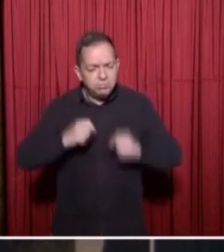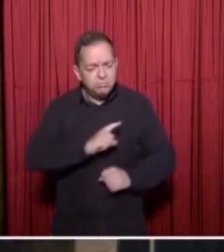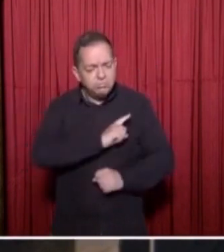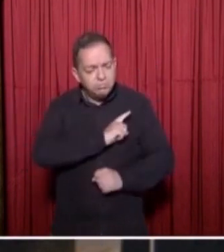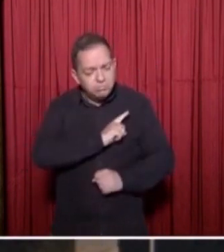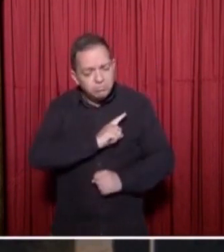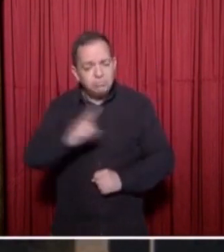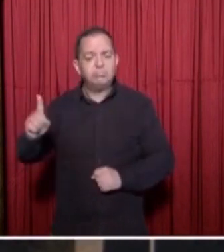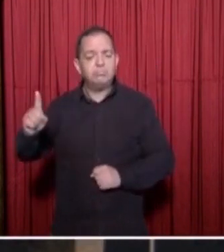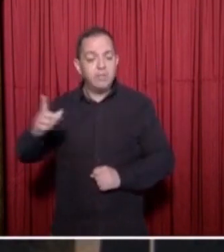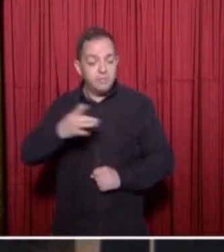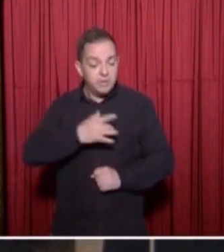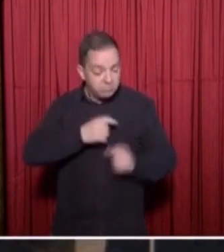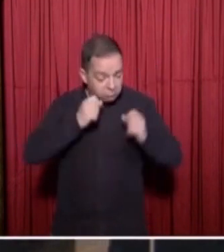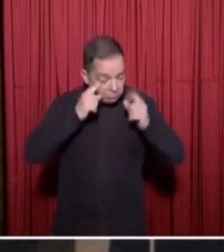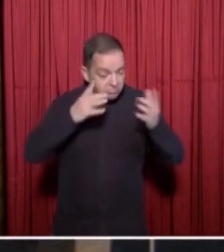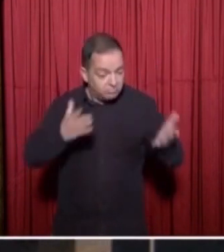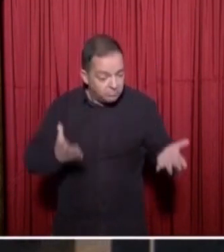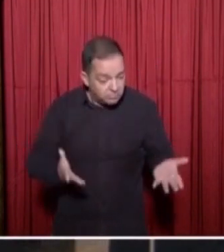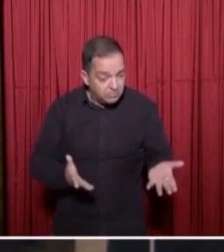εξοπλιστείς. Αλλά αν